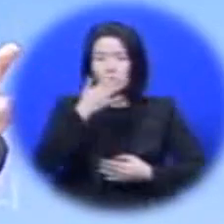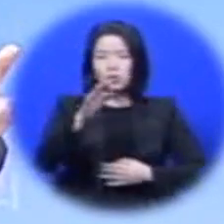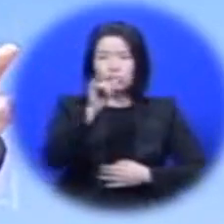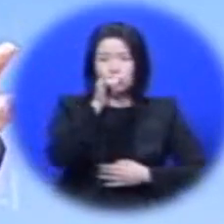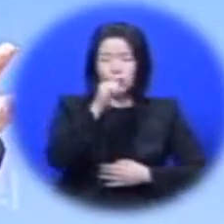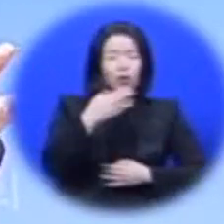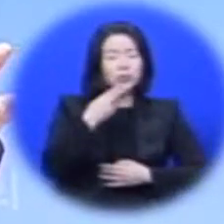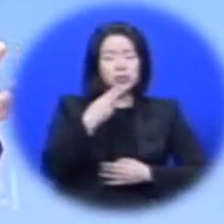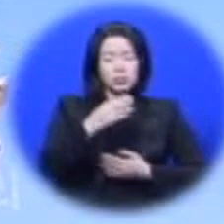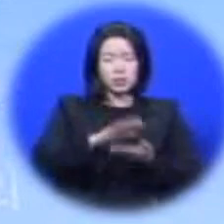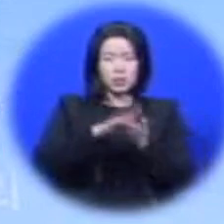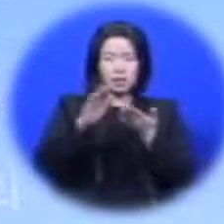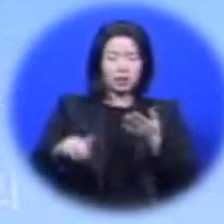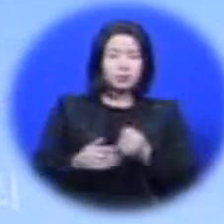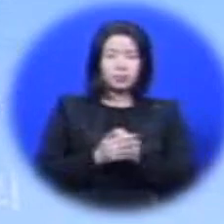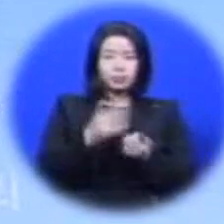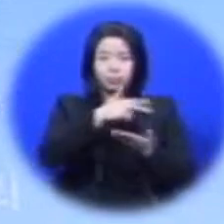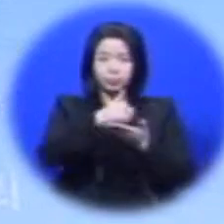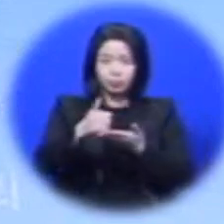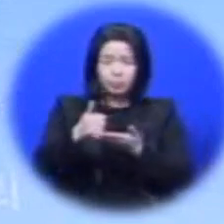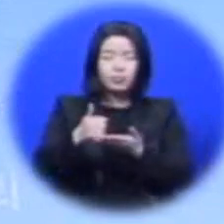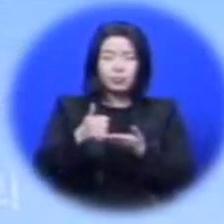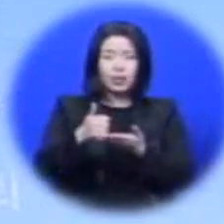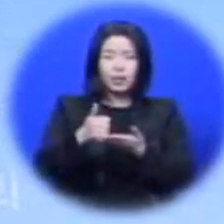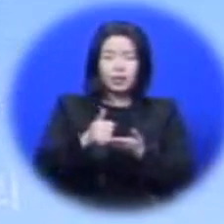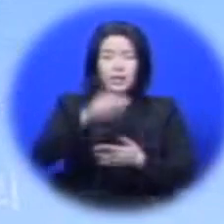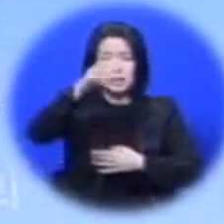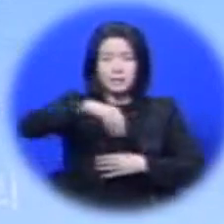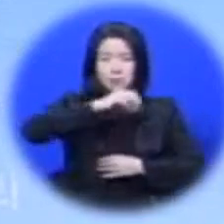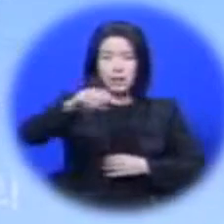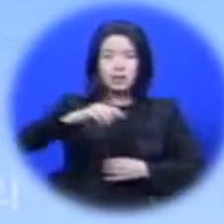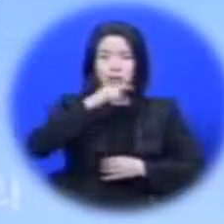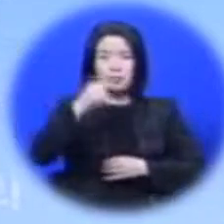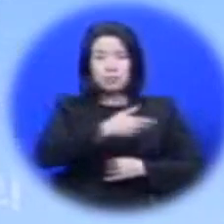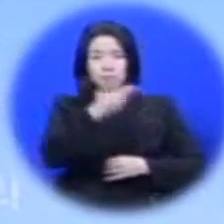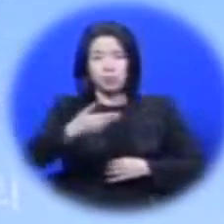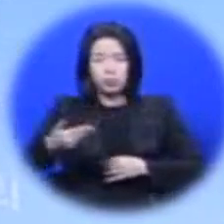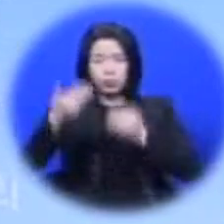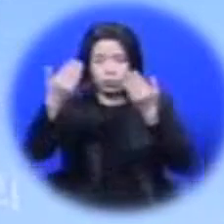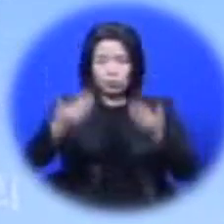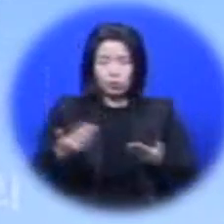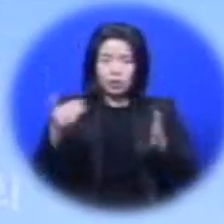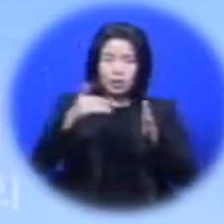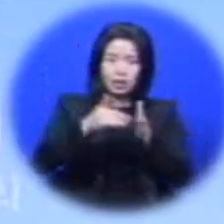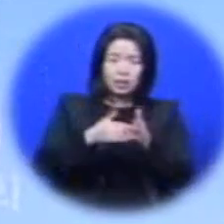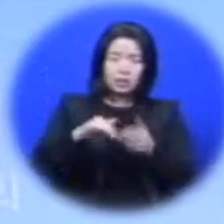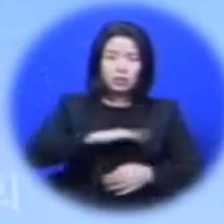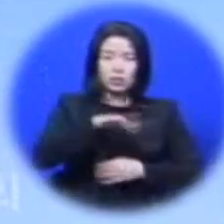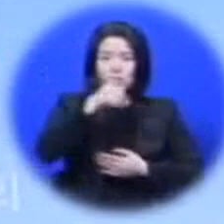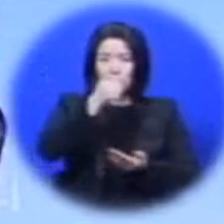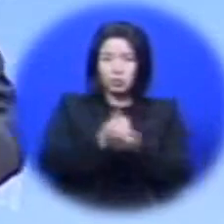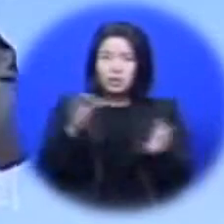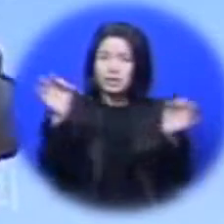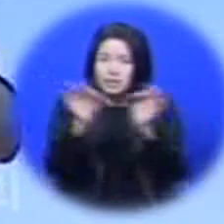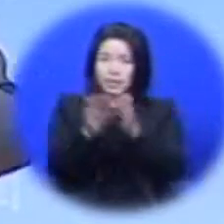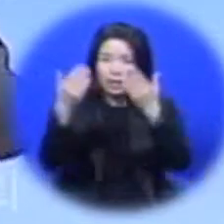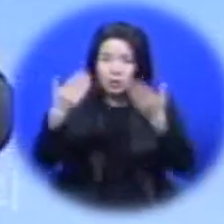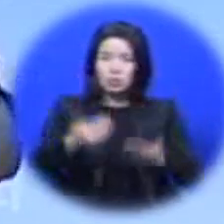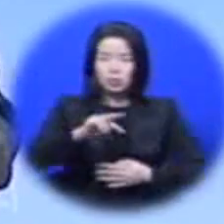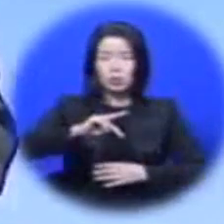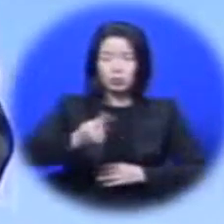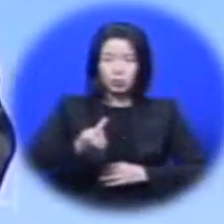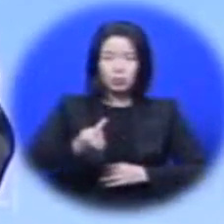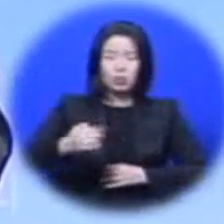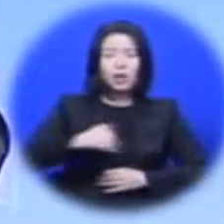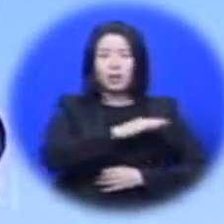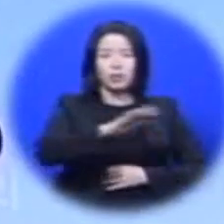없어요. 주님은 십자가에서 피 흘려 주시기까지 우리 죄를 사해 주셔도 내가 드러내고